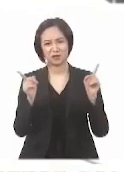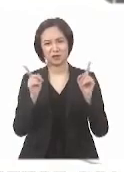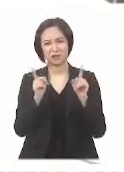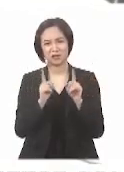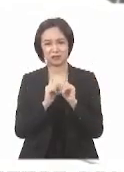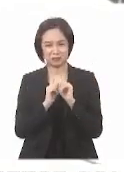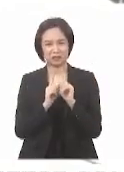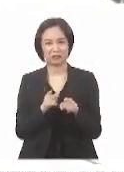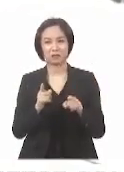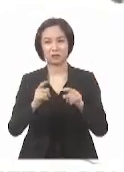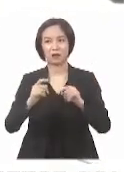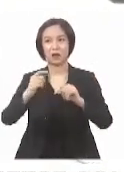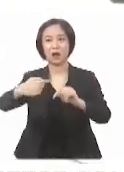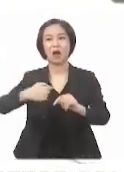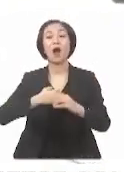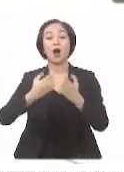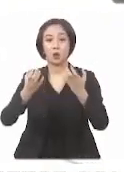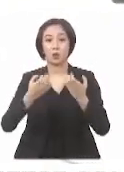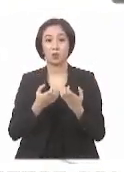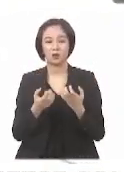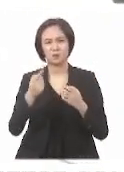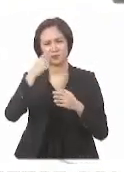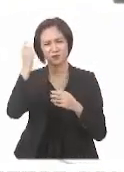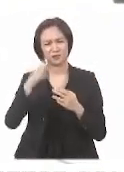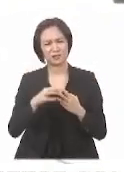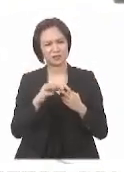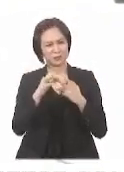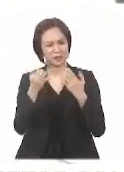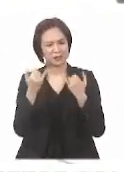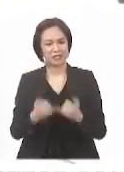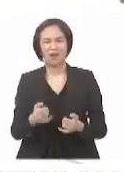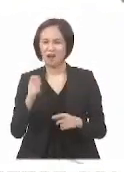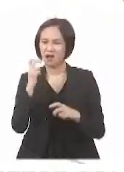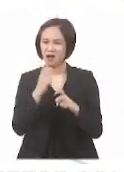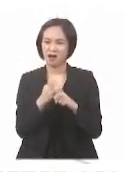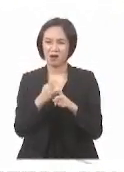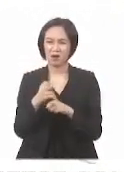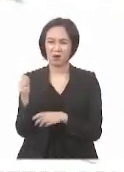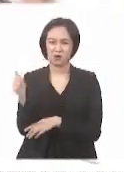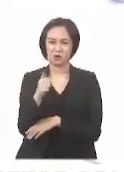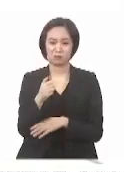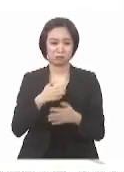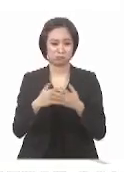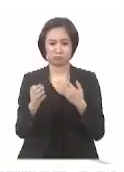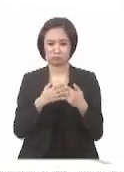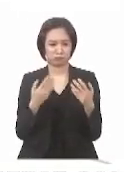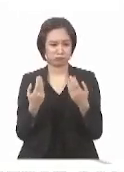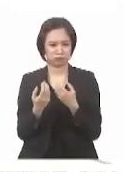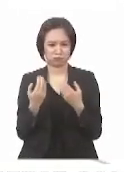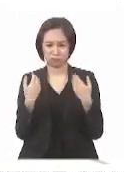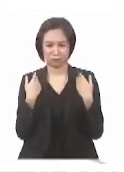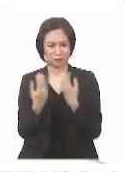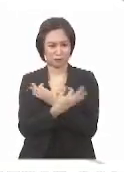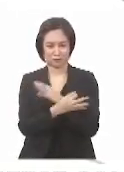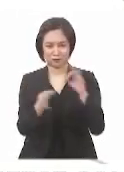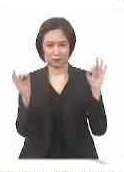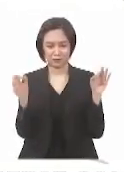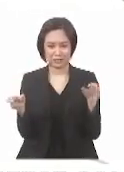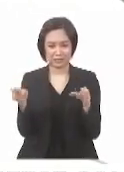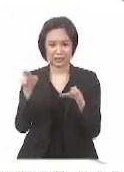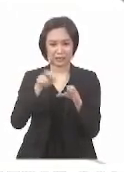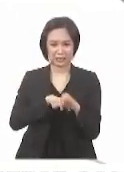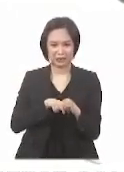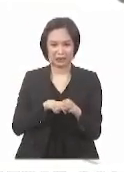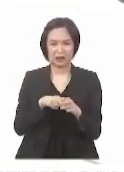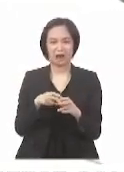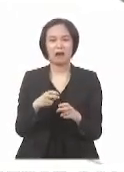na sobrang hirap ng transportation ngayon. Kahit may libreng sakay, sobrang hirap makisiksik